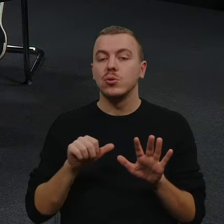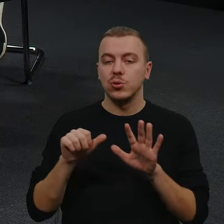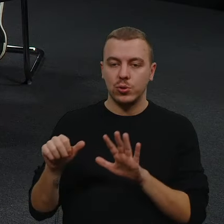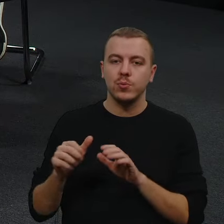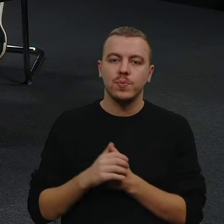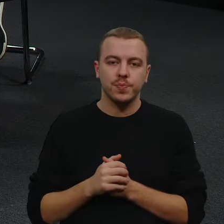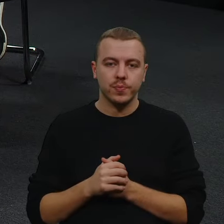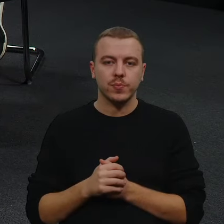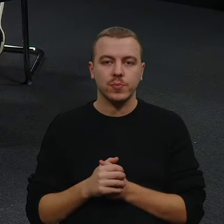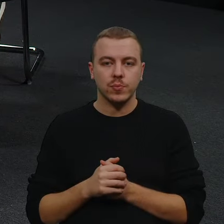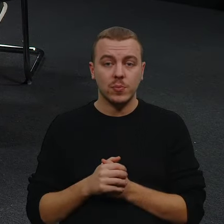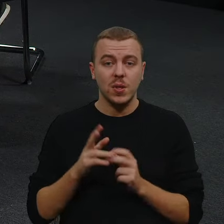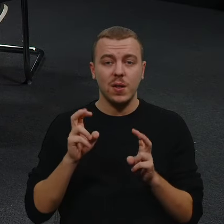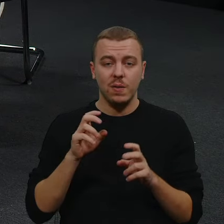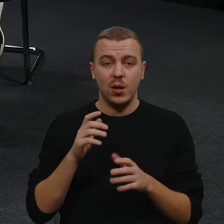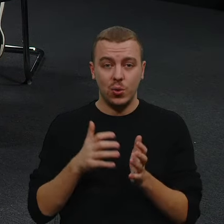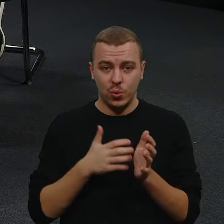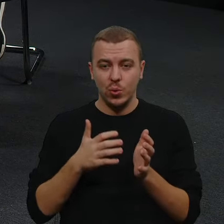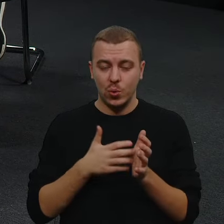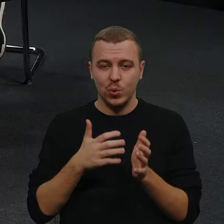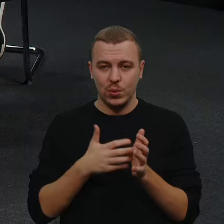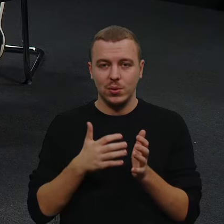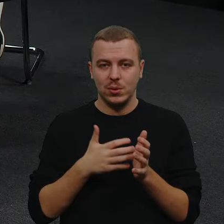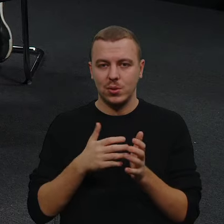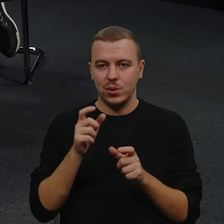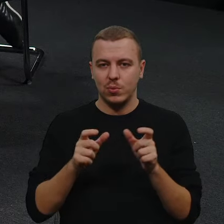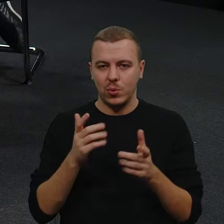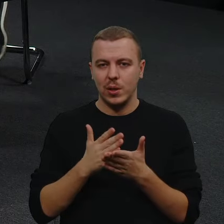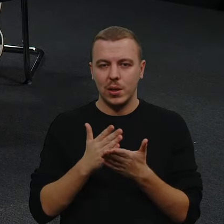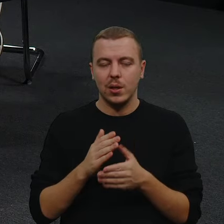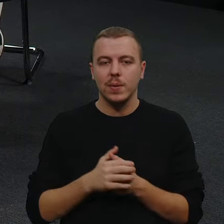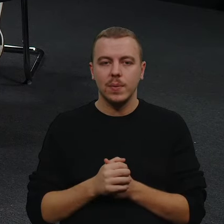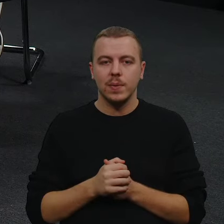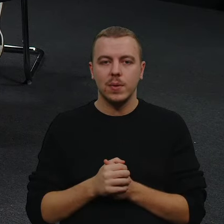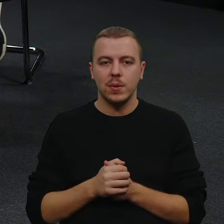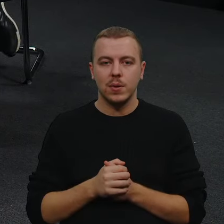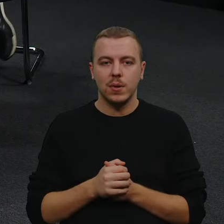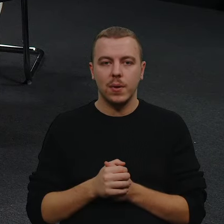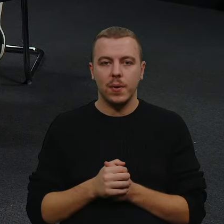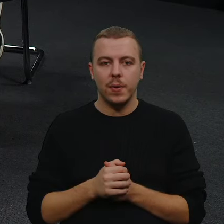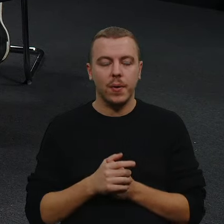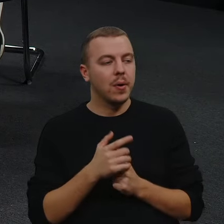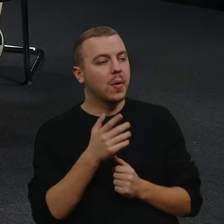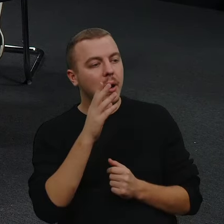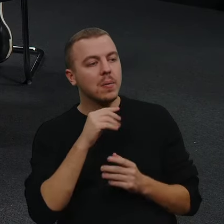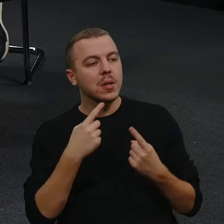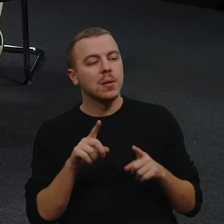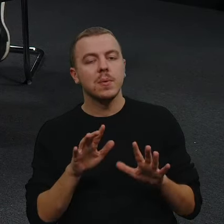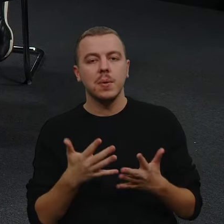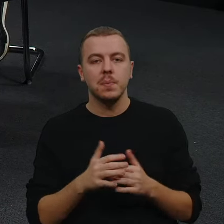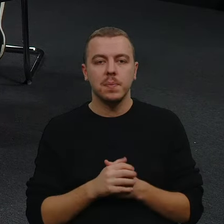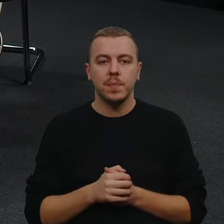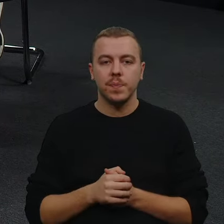Taip, 65, 66. Dar trūksta, taip. Minimalios frakcijos. Jo, reikia... Kokia išeitis? Ką reikės